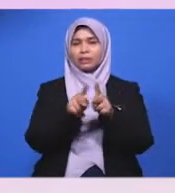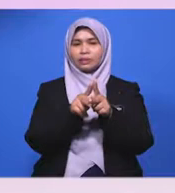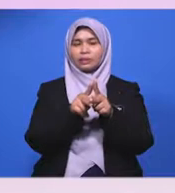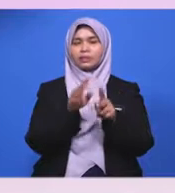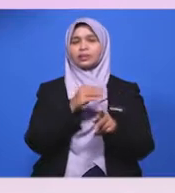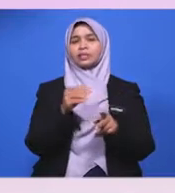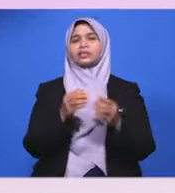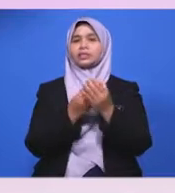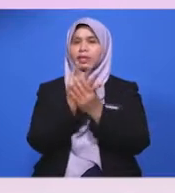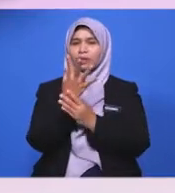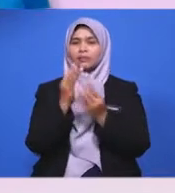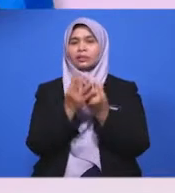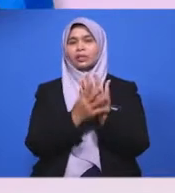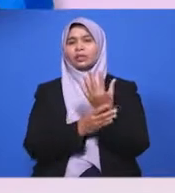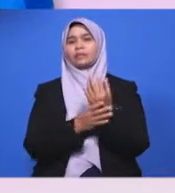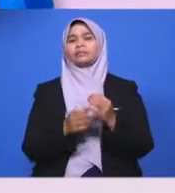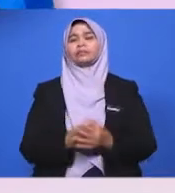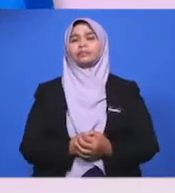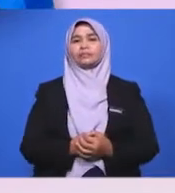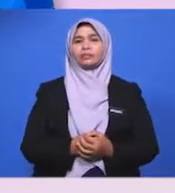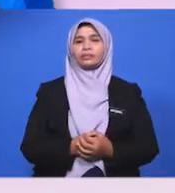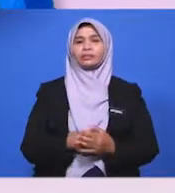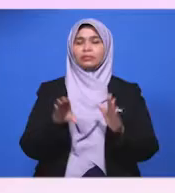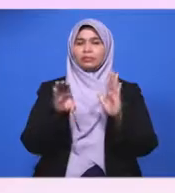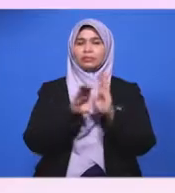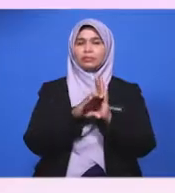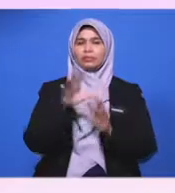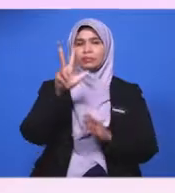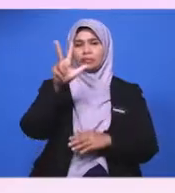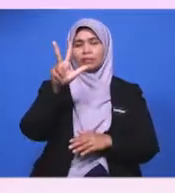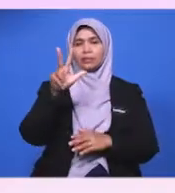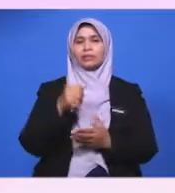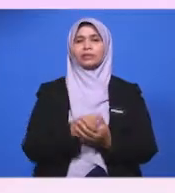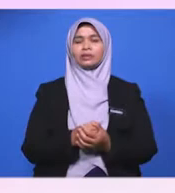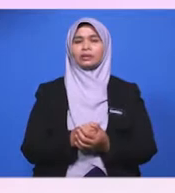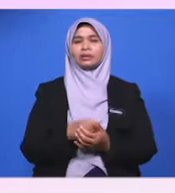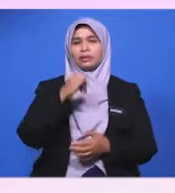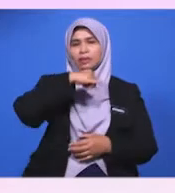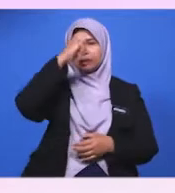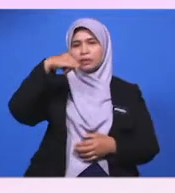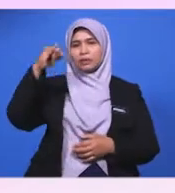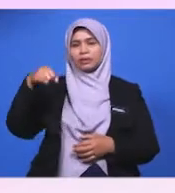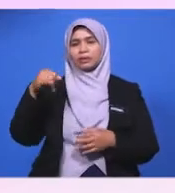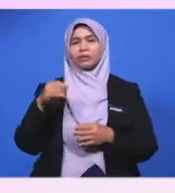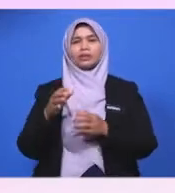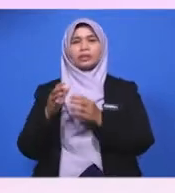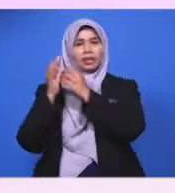dan sarung tangan. Contoh ketiga ialah industri berasaskan kelapa sawit